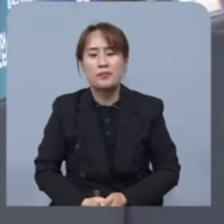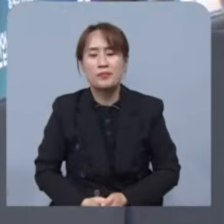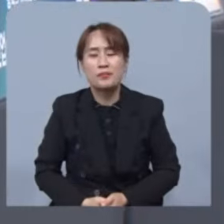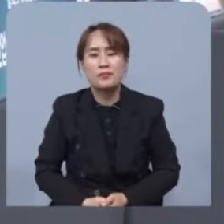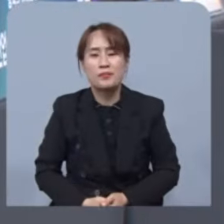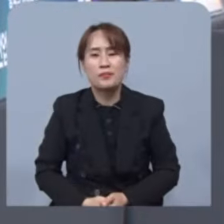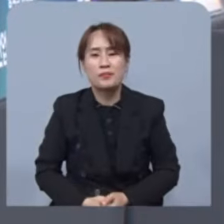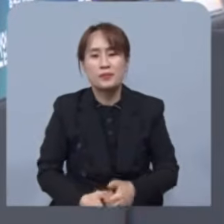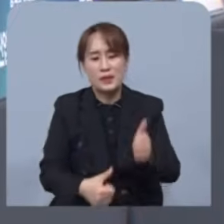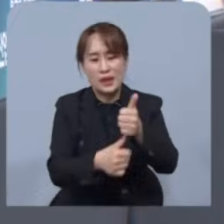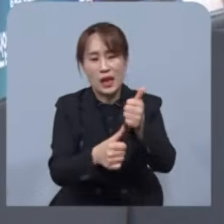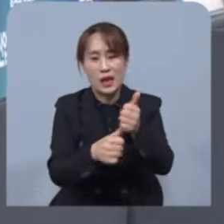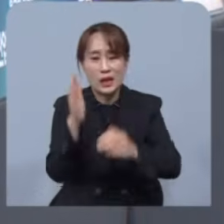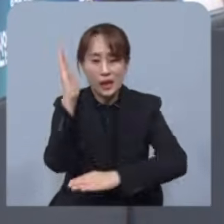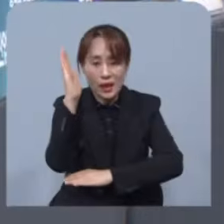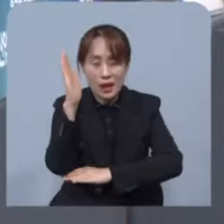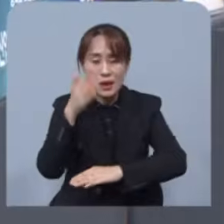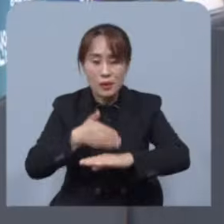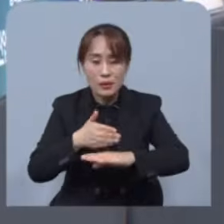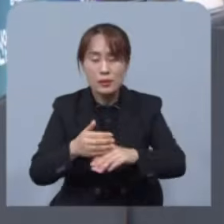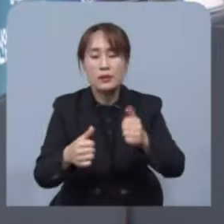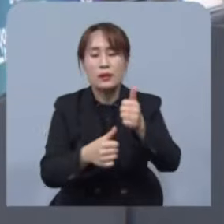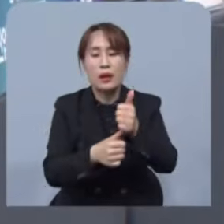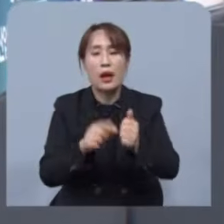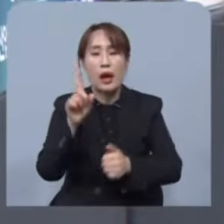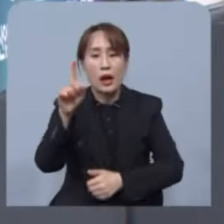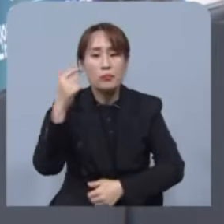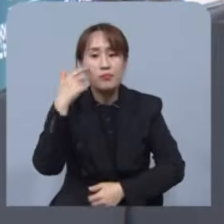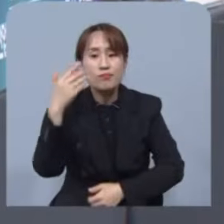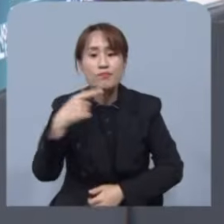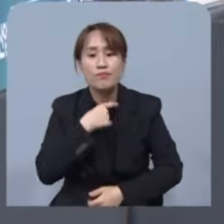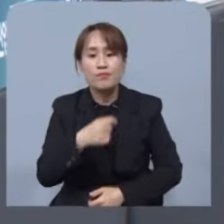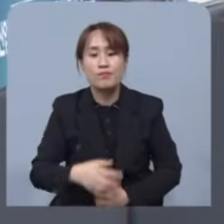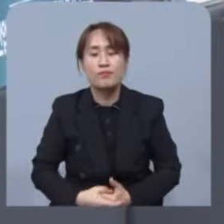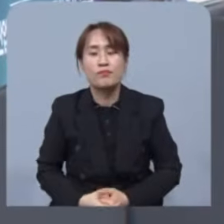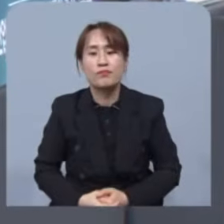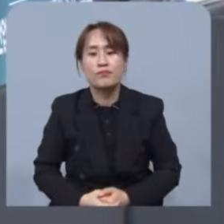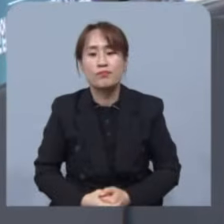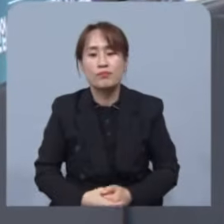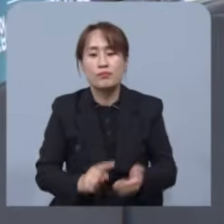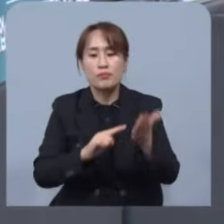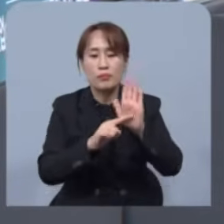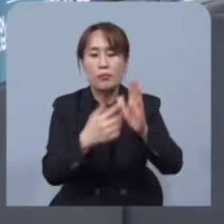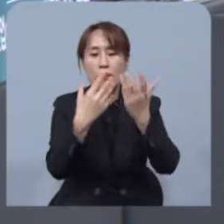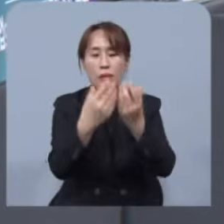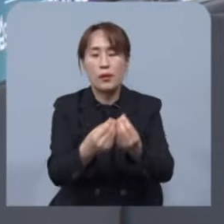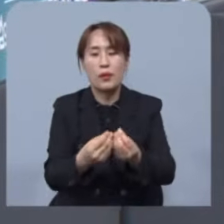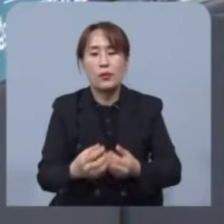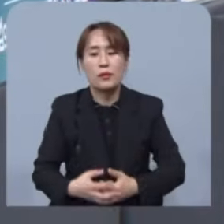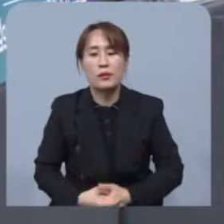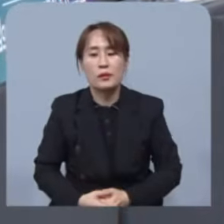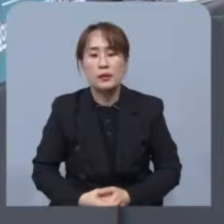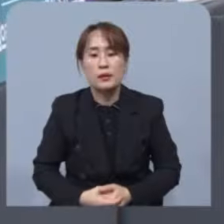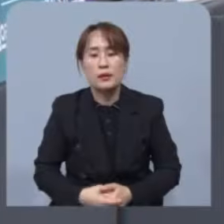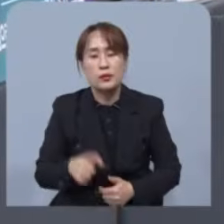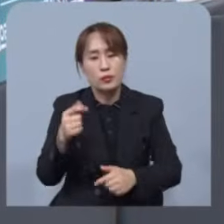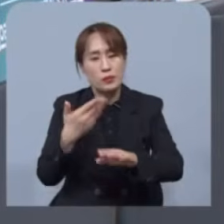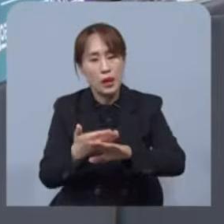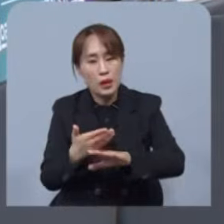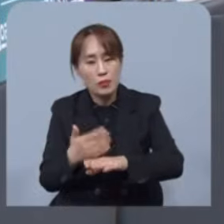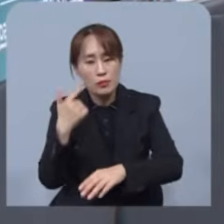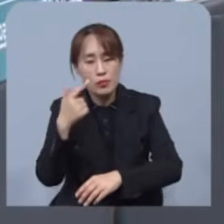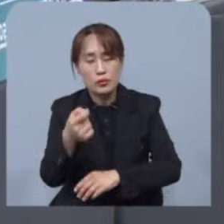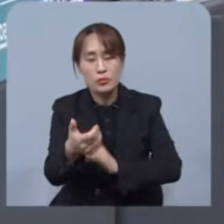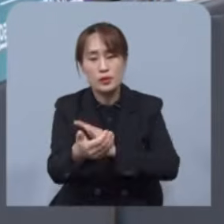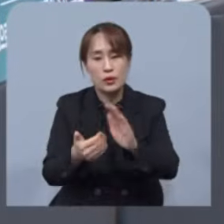예, 차관님 말씀 감사합니다. 차관님, 내가 하나 물어볼게요. 이게 발표 자료하고 달라서 또